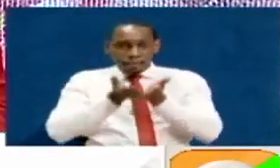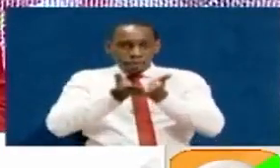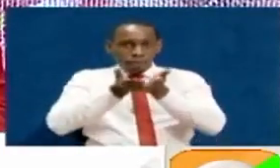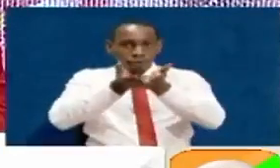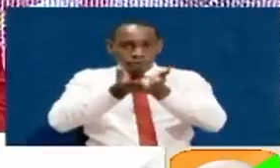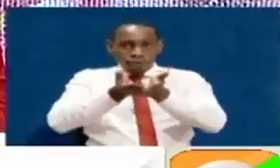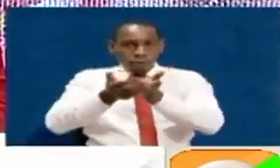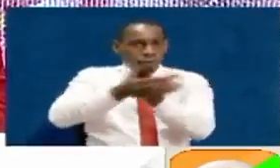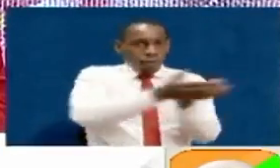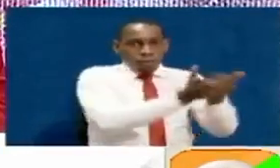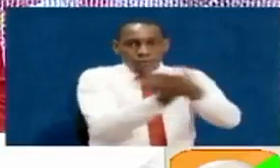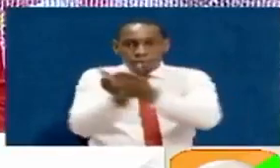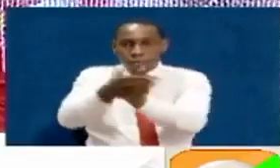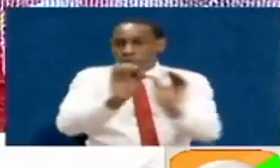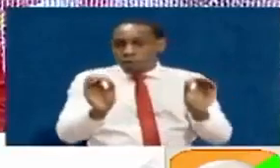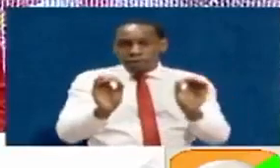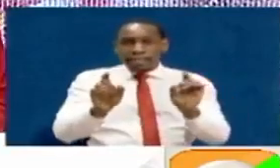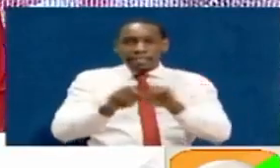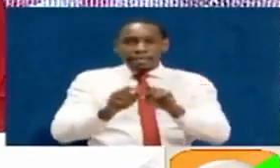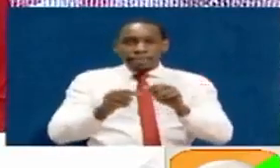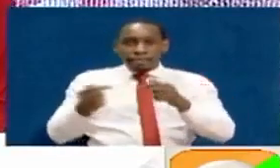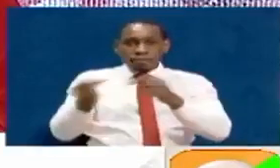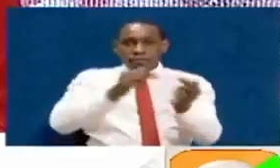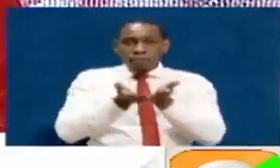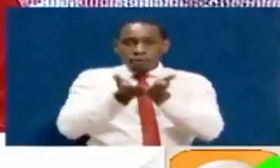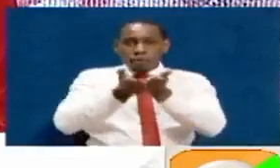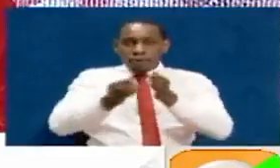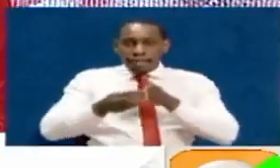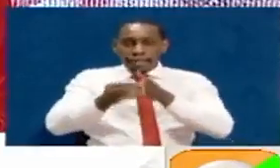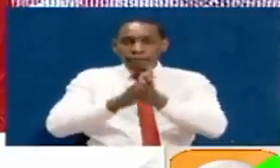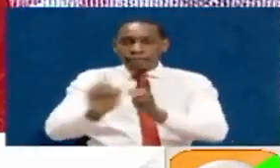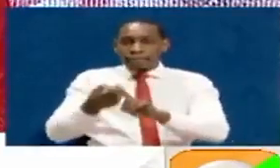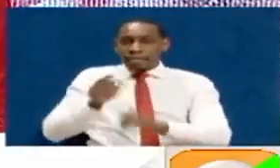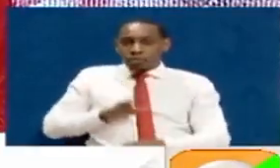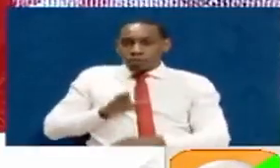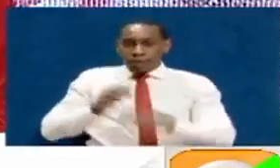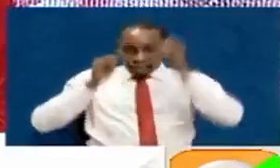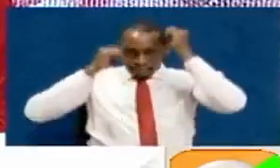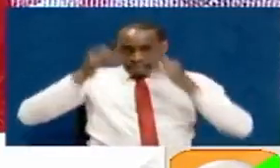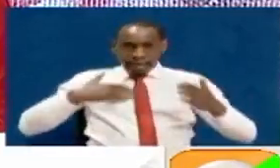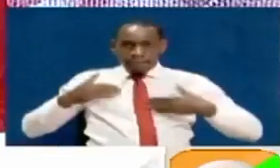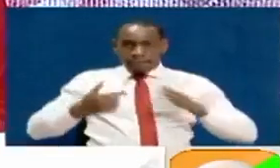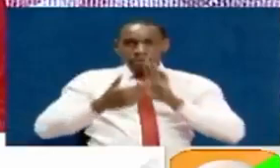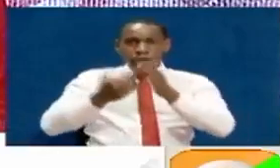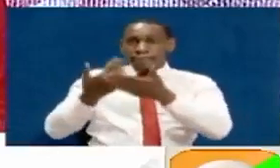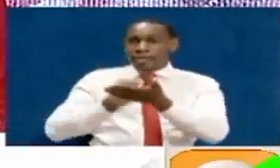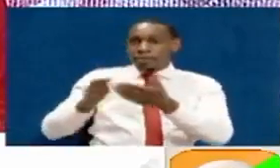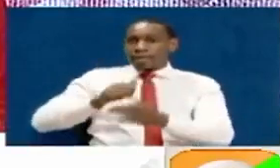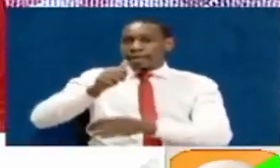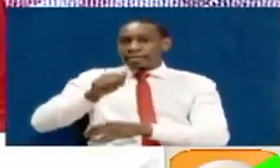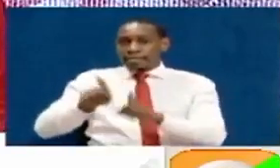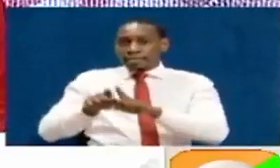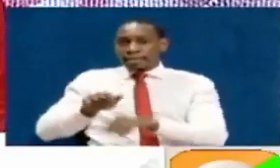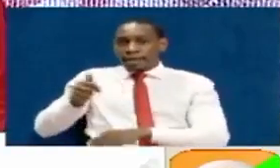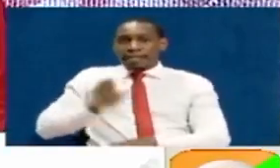hicho hakiendi mrama. Katika manuari ya kivita inayoongozwa na nahodha wa kwanza wa kike tuliyemuangazia wiki iliyopita, kuna mwanadada